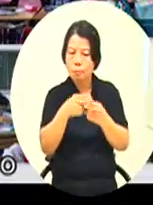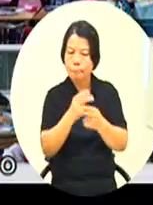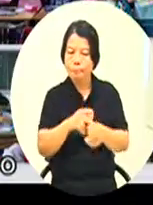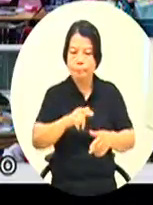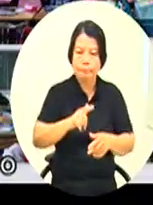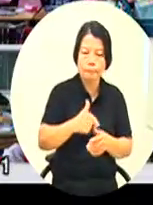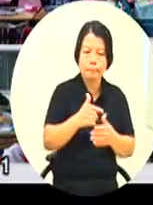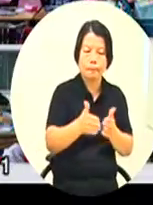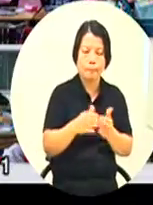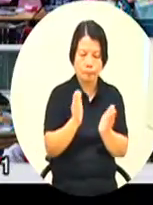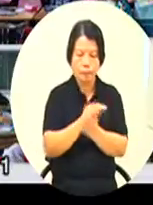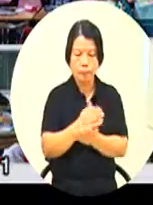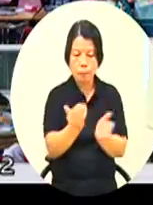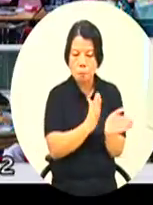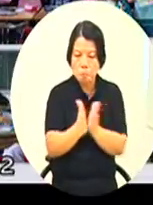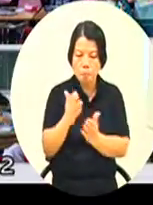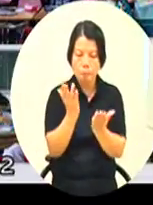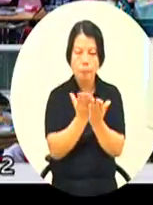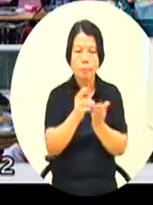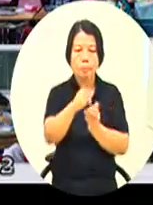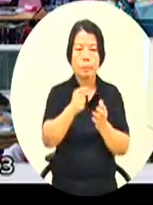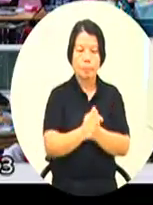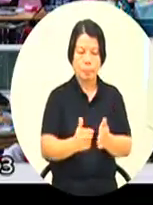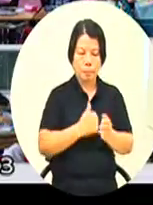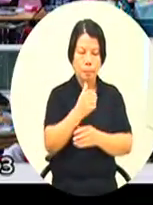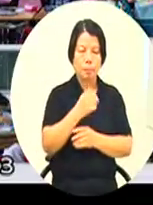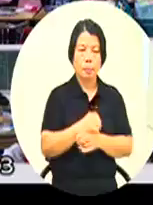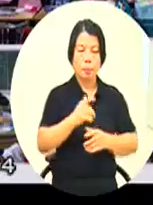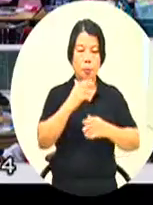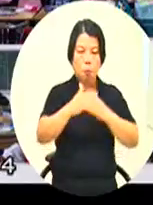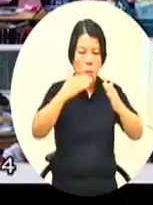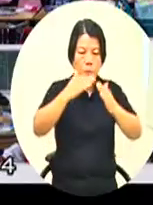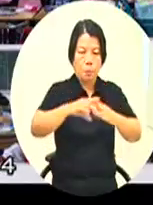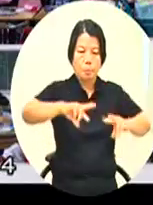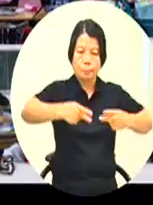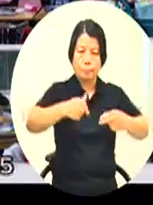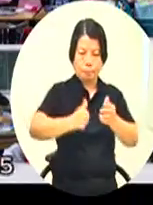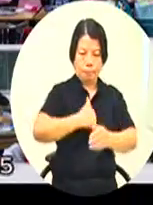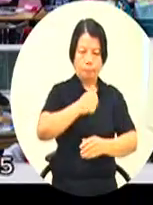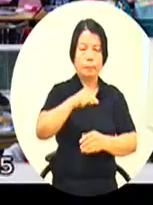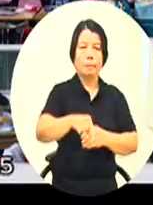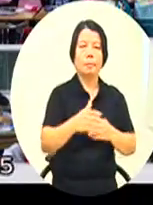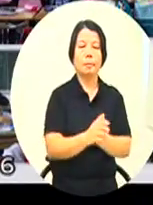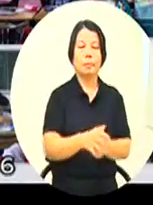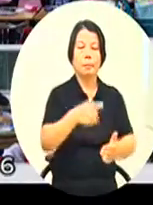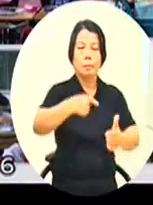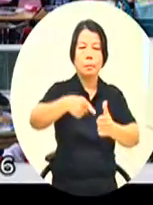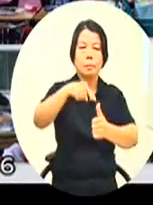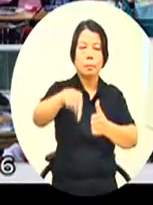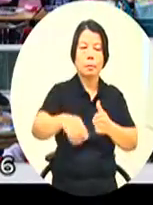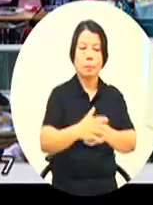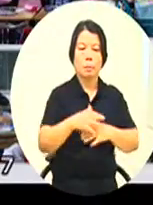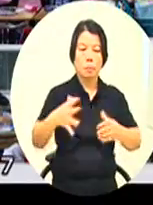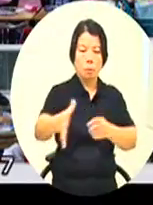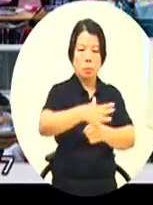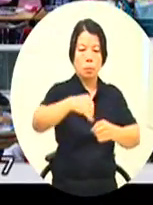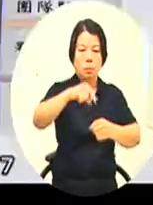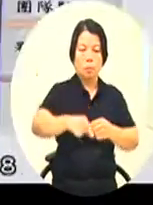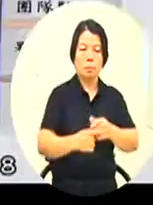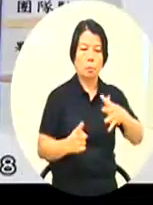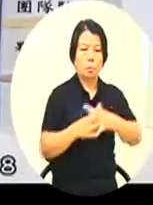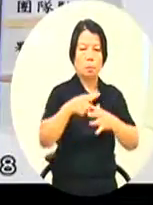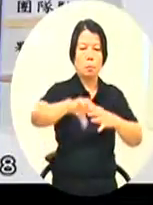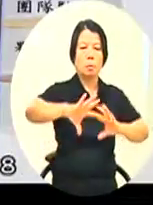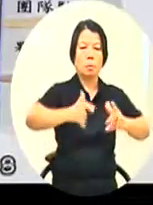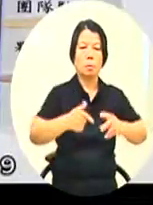么议课、怎么备课，看到学校真实的改变。另外，高雄市的教育界里头最 重要的是我们有全国最优秀的国